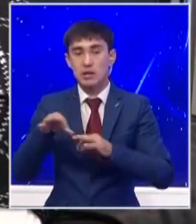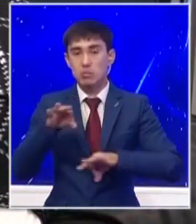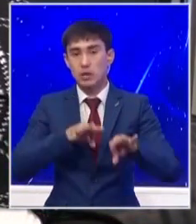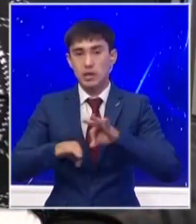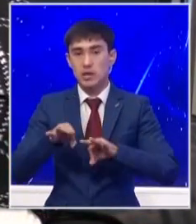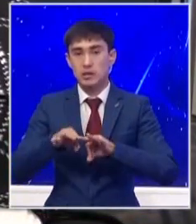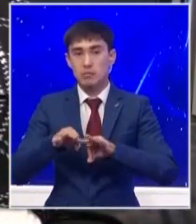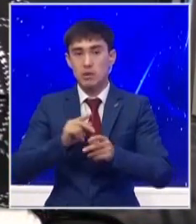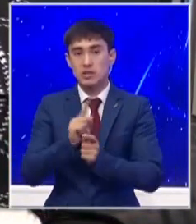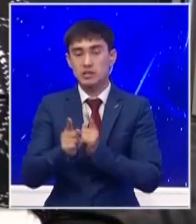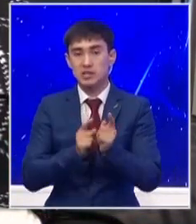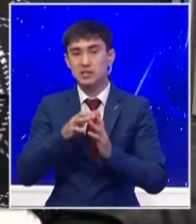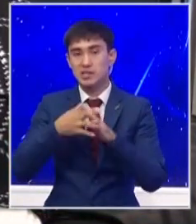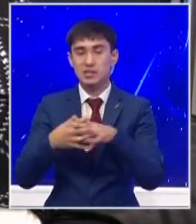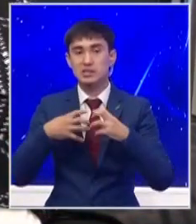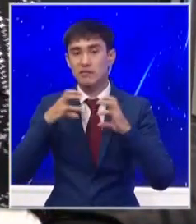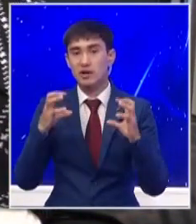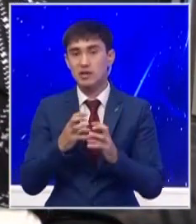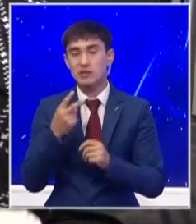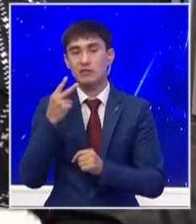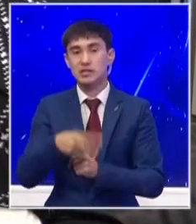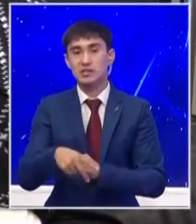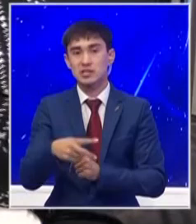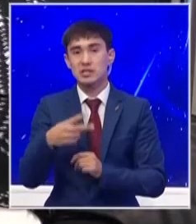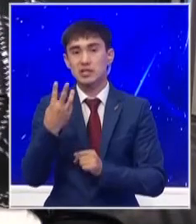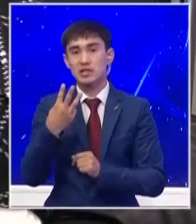проекта «Модернизация сельского здравоохранения» за